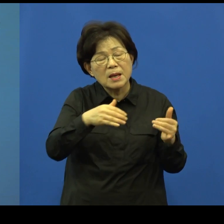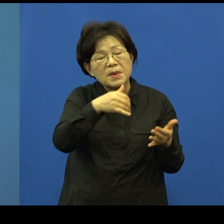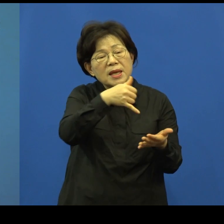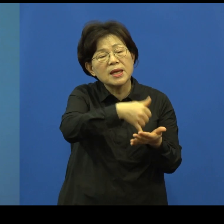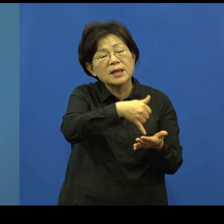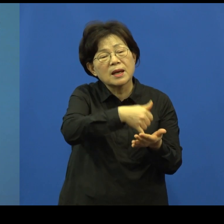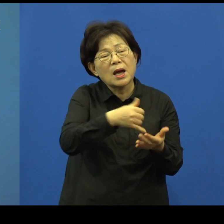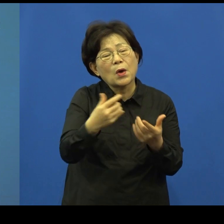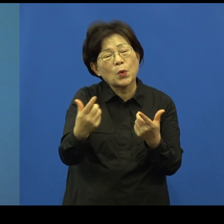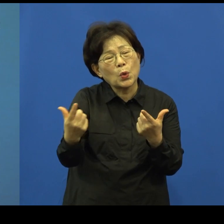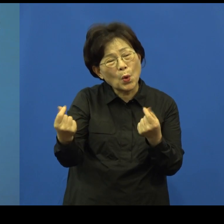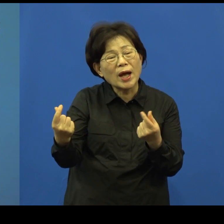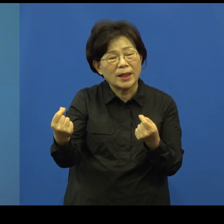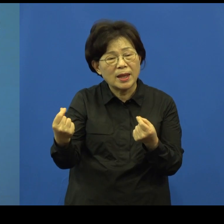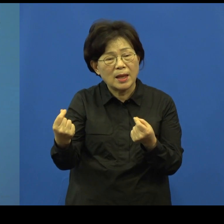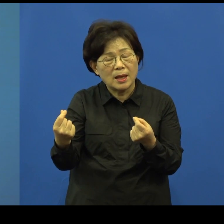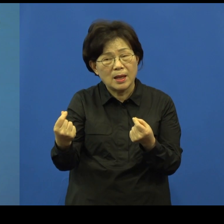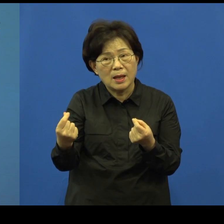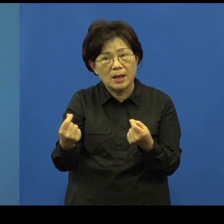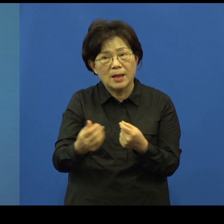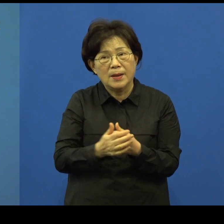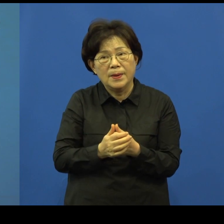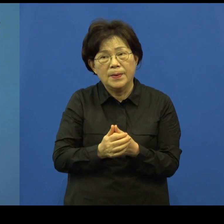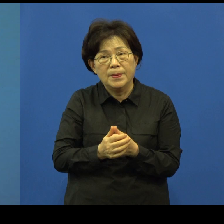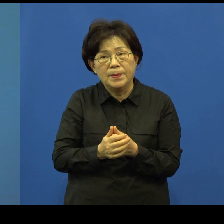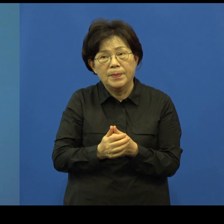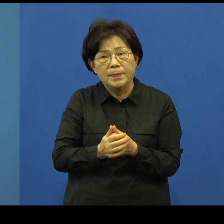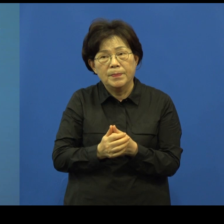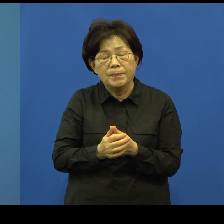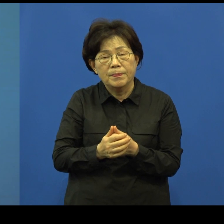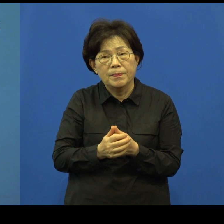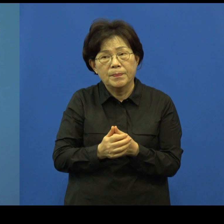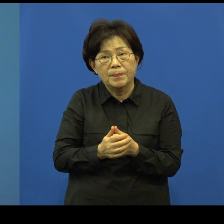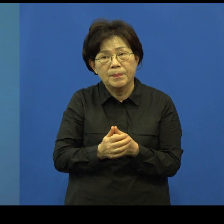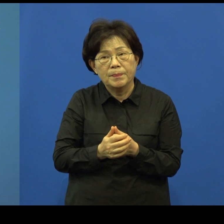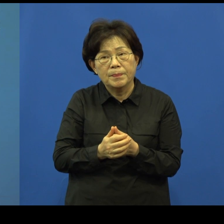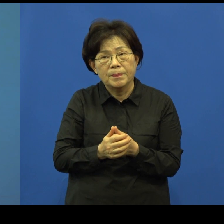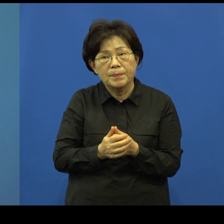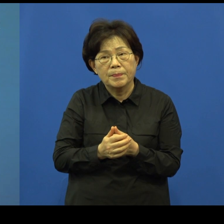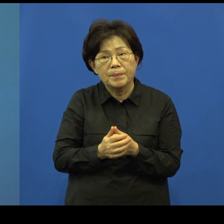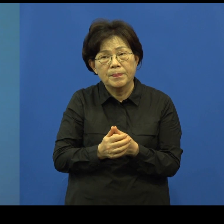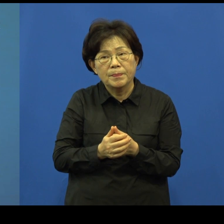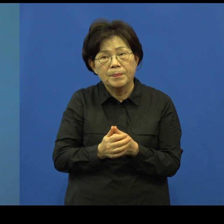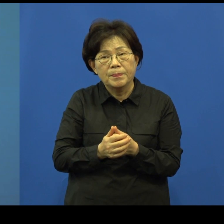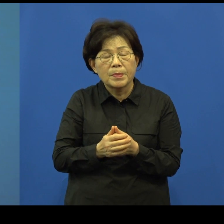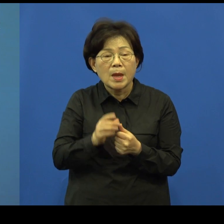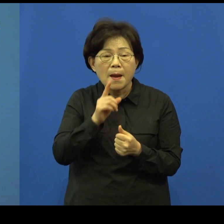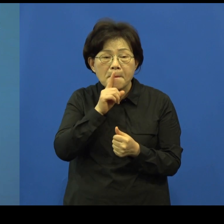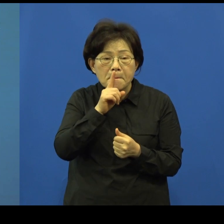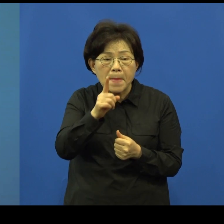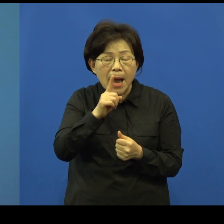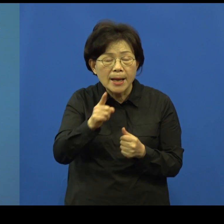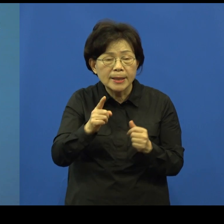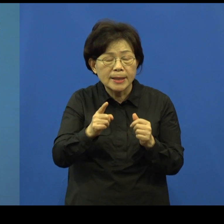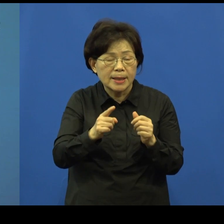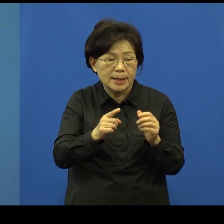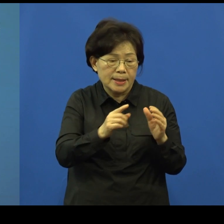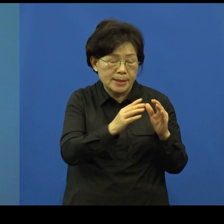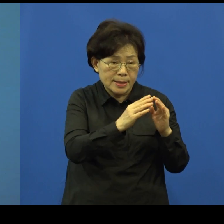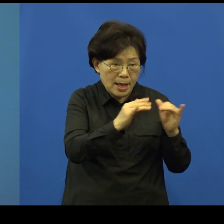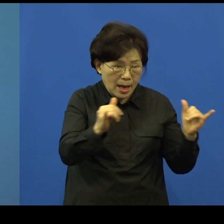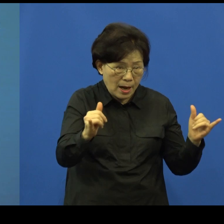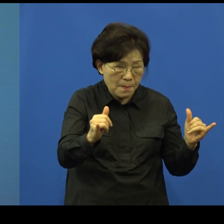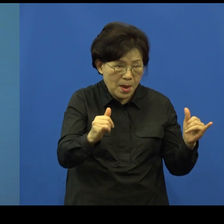곧 인격이다. 그 인격이 그 인생 전체에 영향을 미치는데 결국 말이 그 사람의 인격이라는